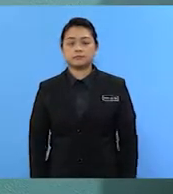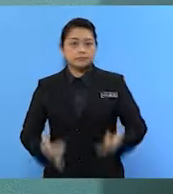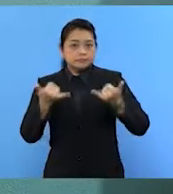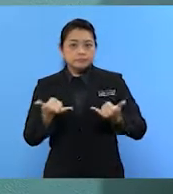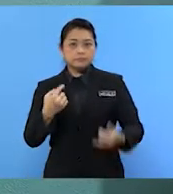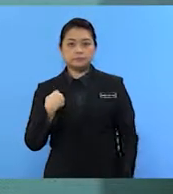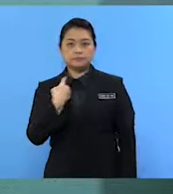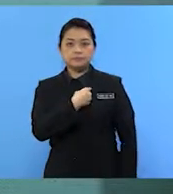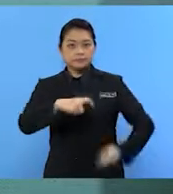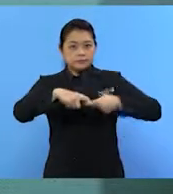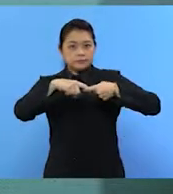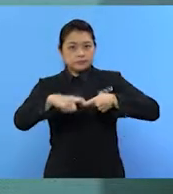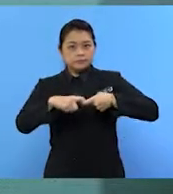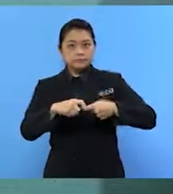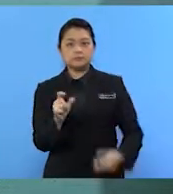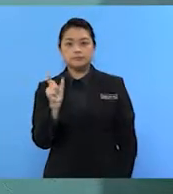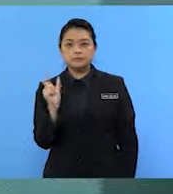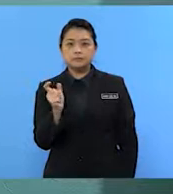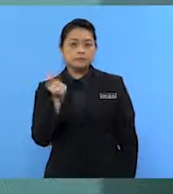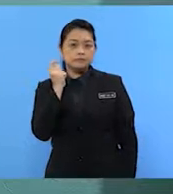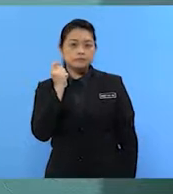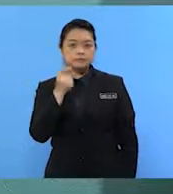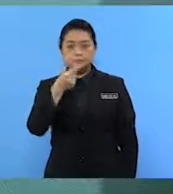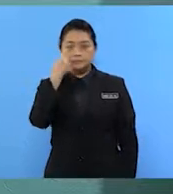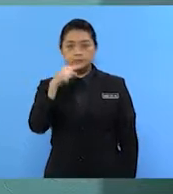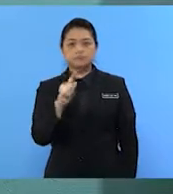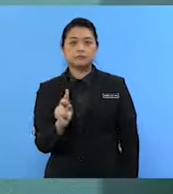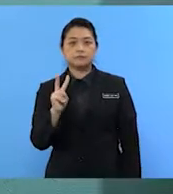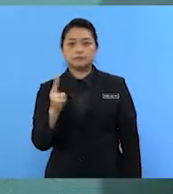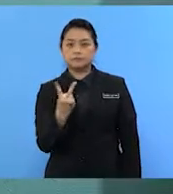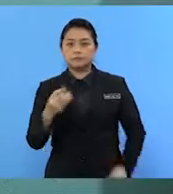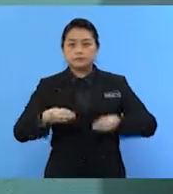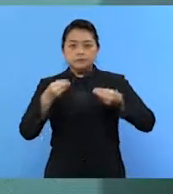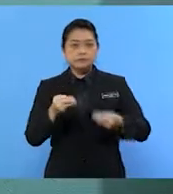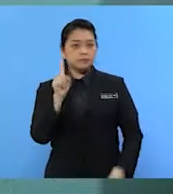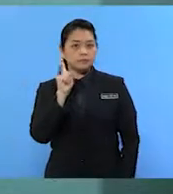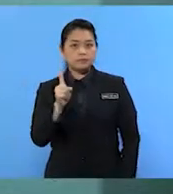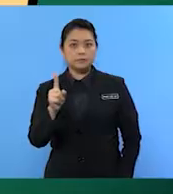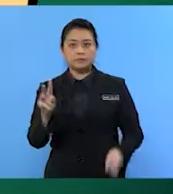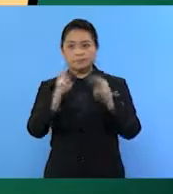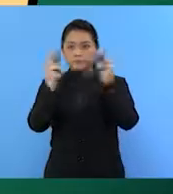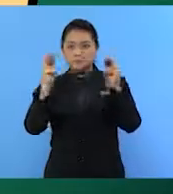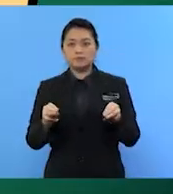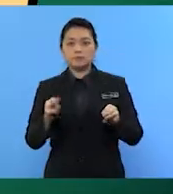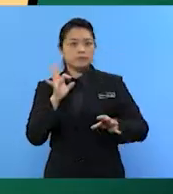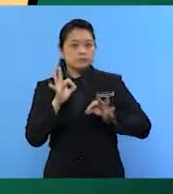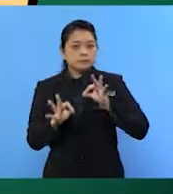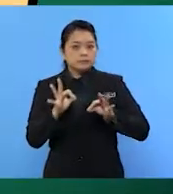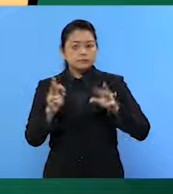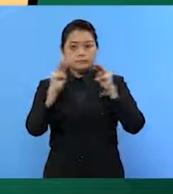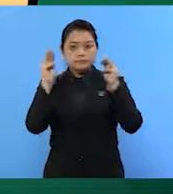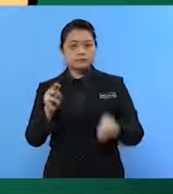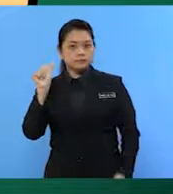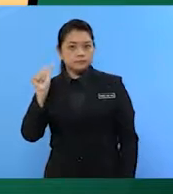Sekarang kita kaitkan konsep tadi untuk songsangan bagi suatu matriks. Jika matriks